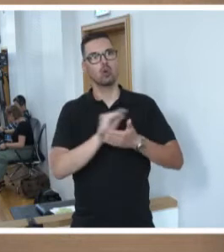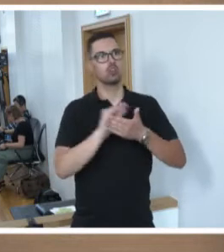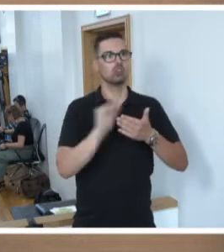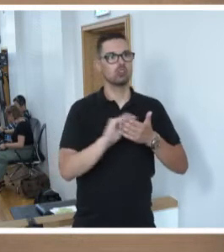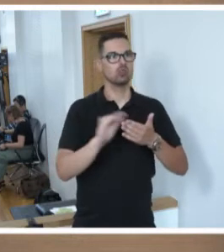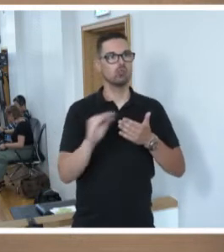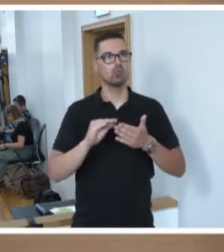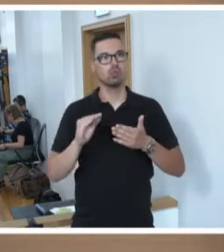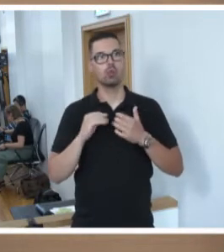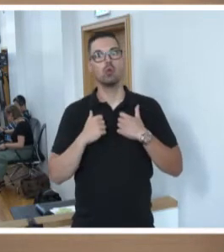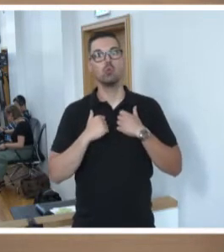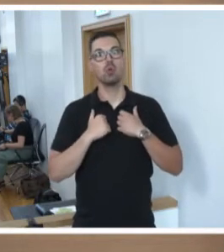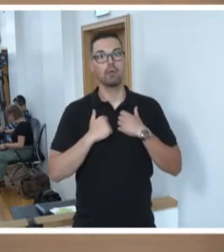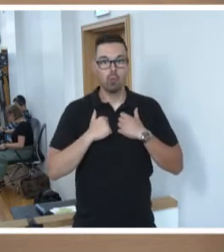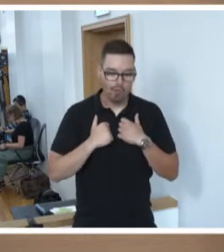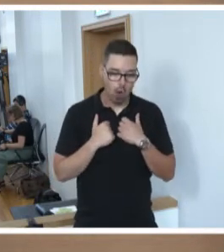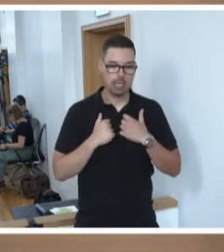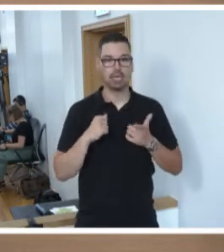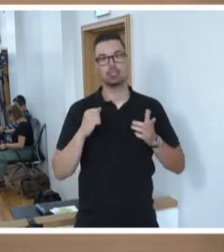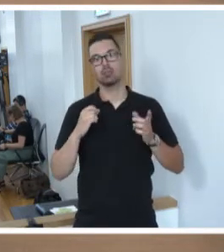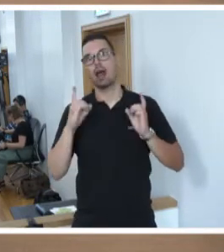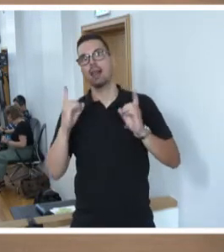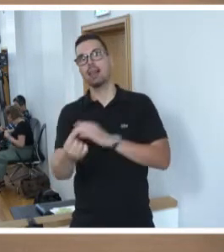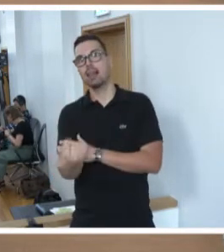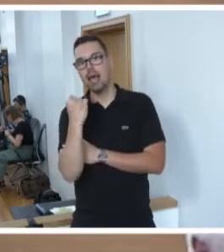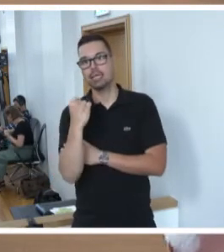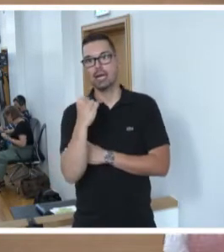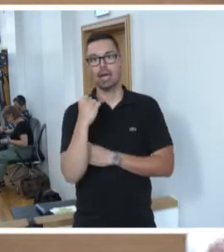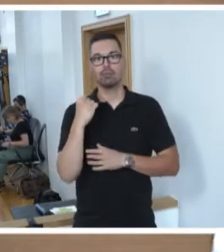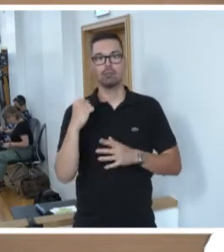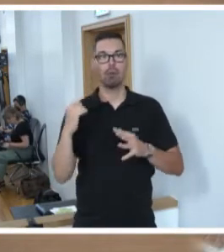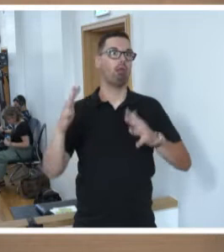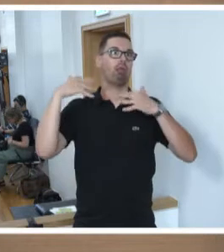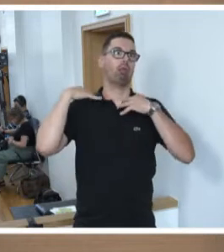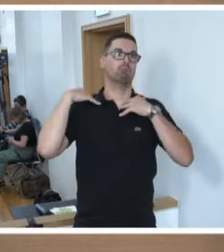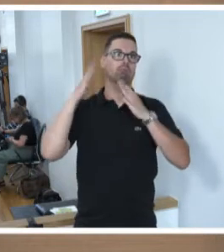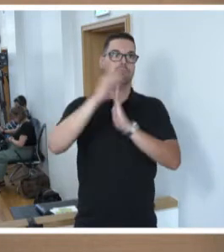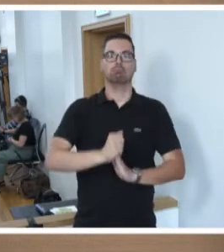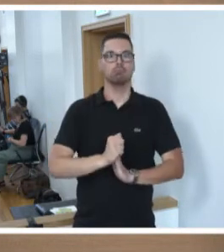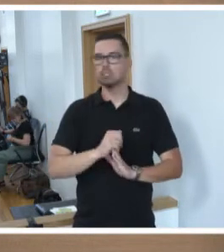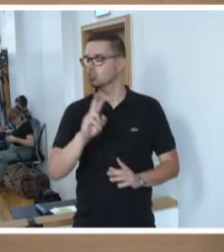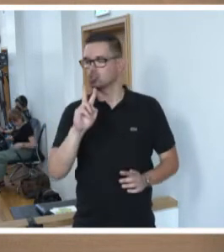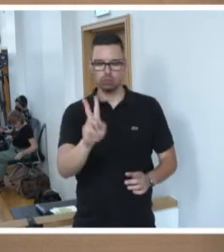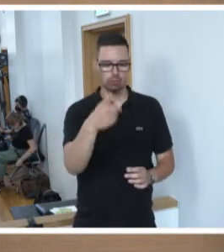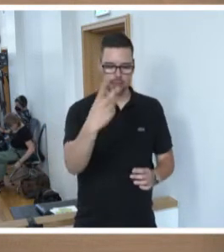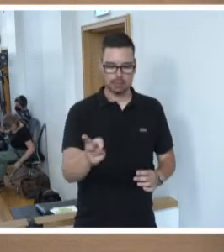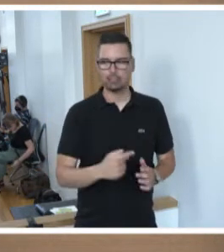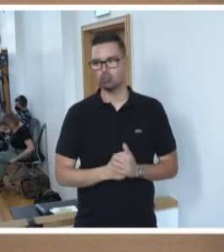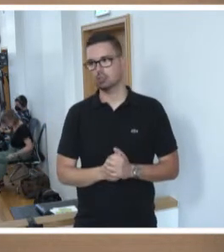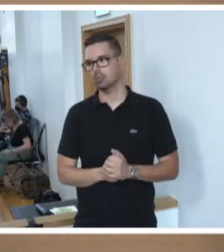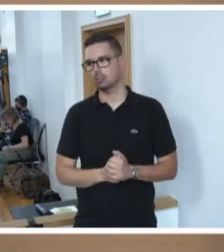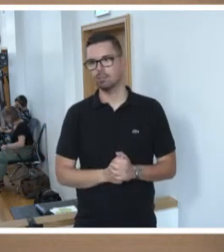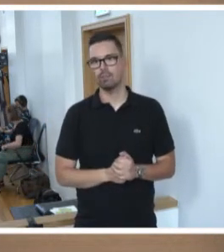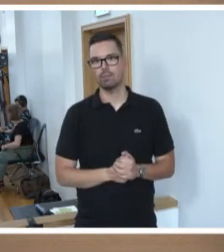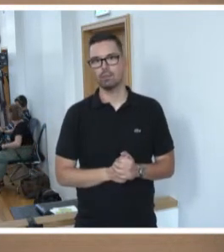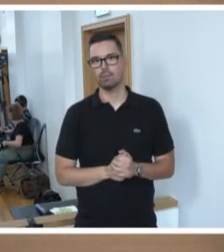Gesetz überfordert oder Lehrkräfte sogar überrumpelt werden, entspricht schlicht nicht der Realität. Weder in